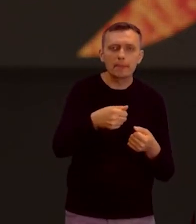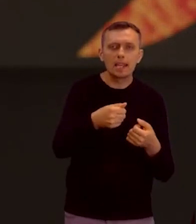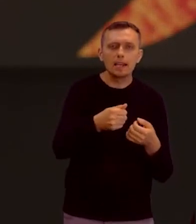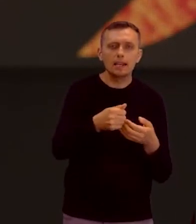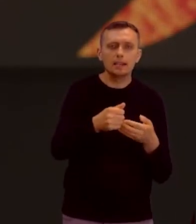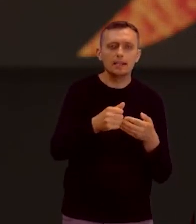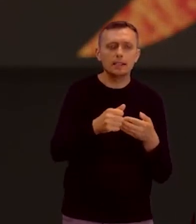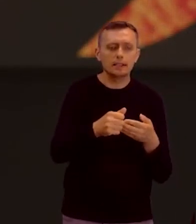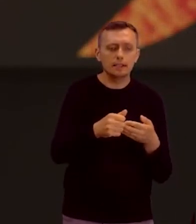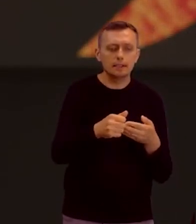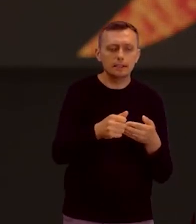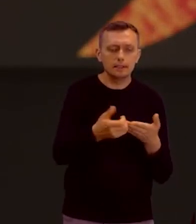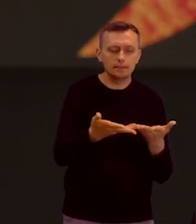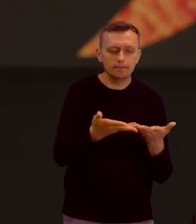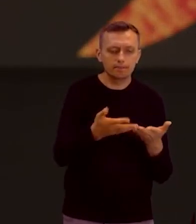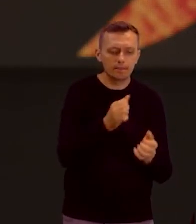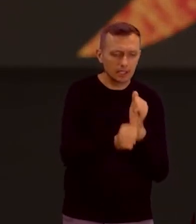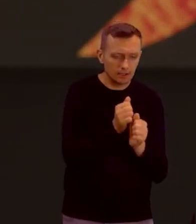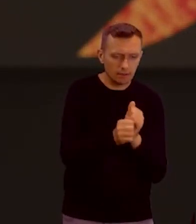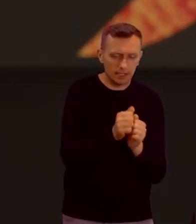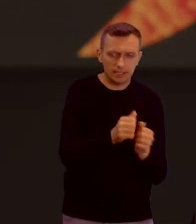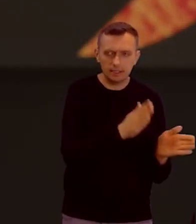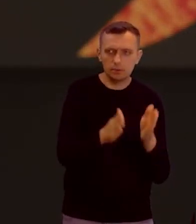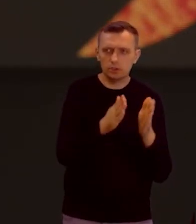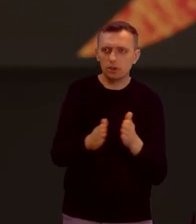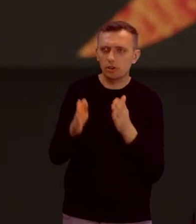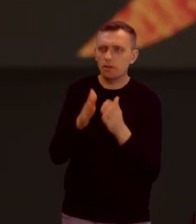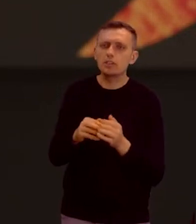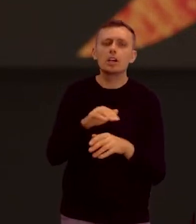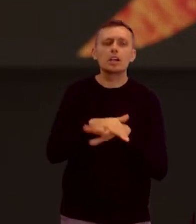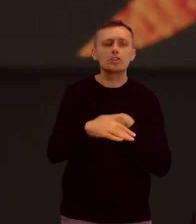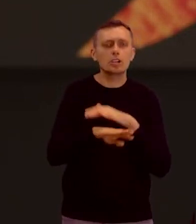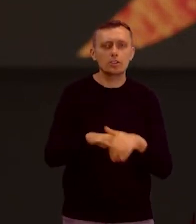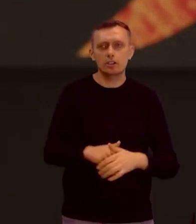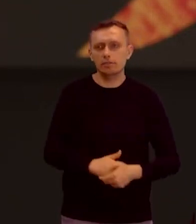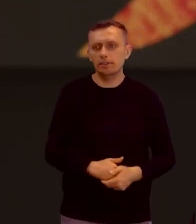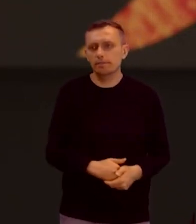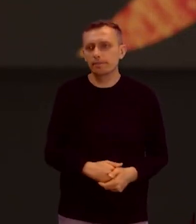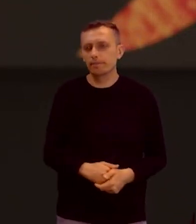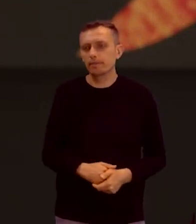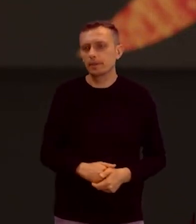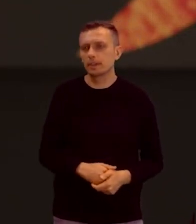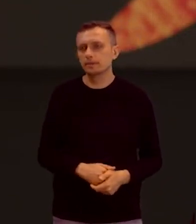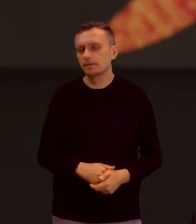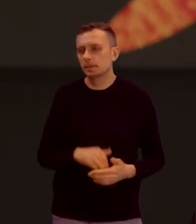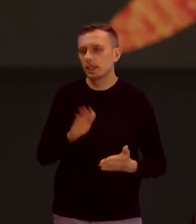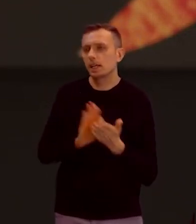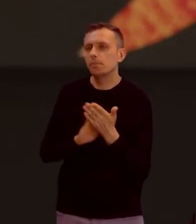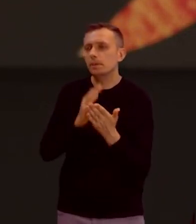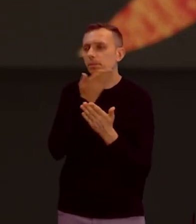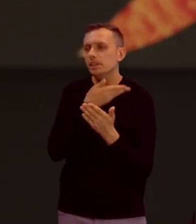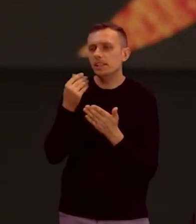że Biblia nie określa, ile dzieci powinniśmy mieć. Ale wszędzie, gdzie porusza ten temat, dzieci są